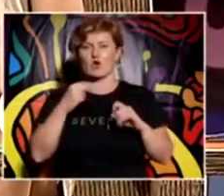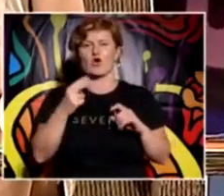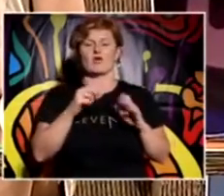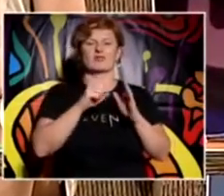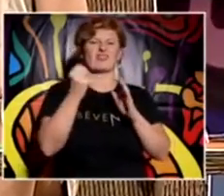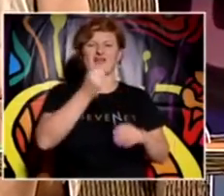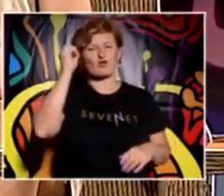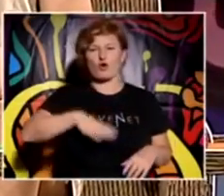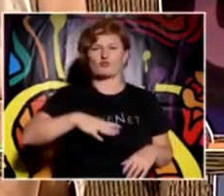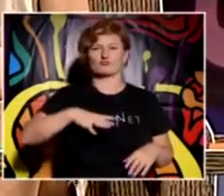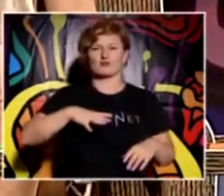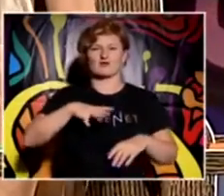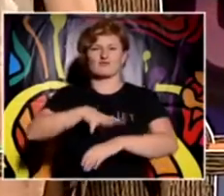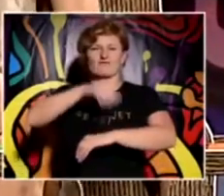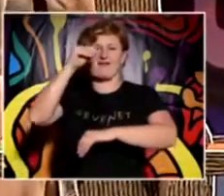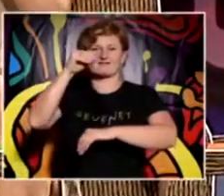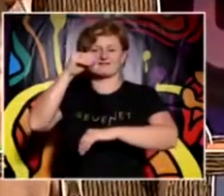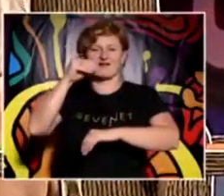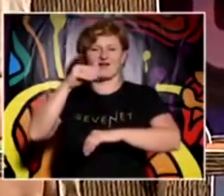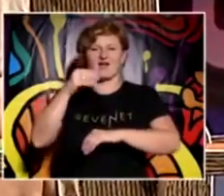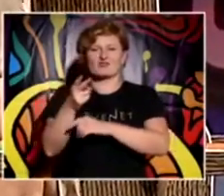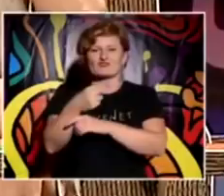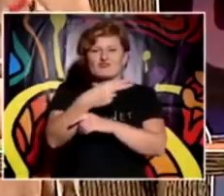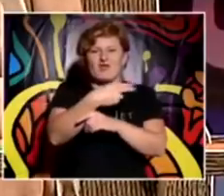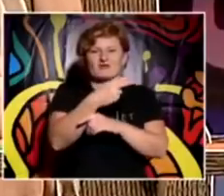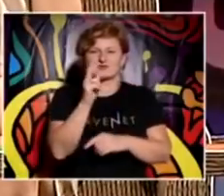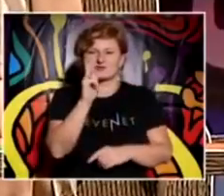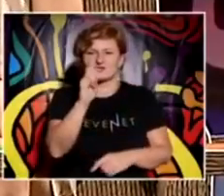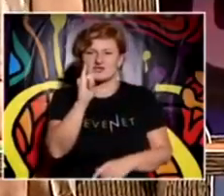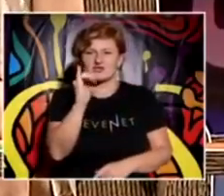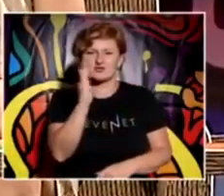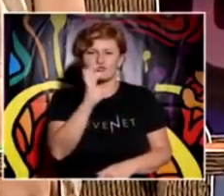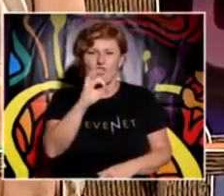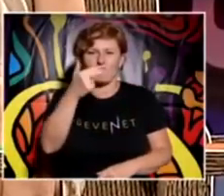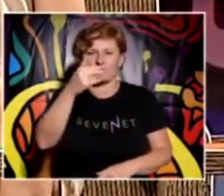najgorszej. W Szwecji to są kiszone śledzie. Surmstroming to się nazywa.